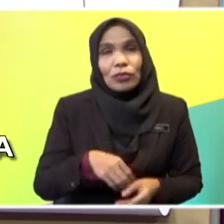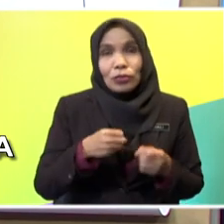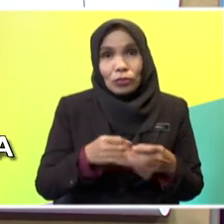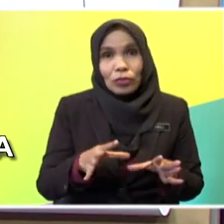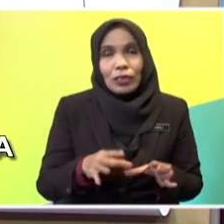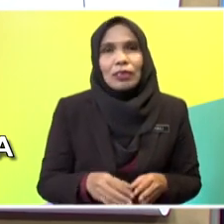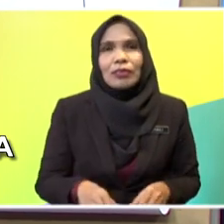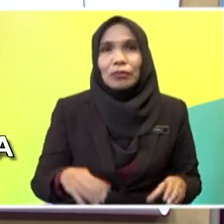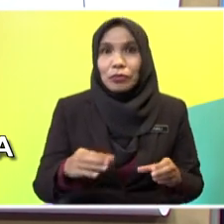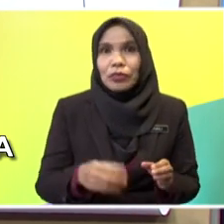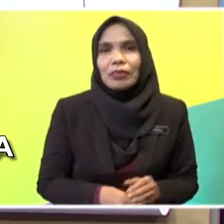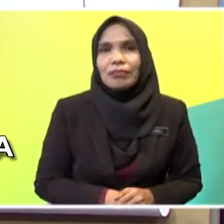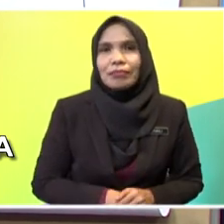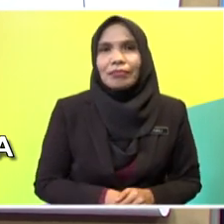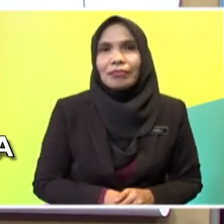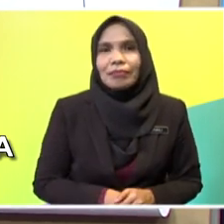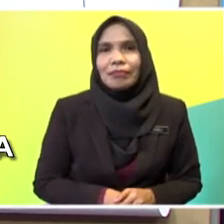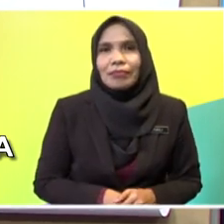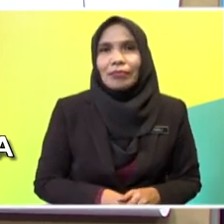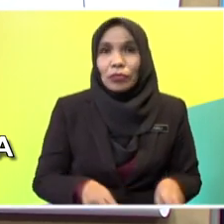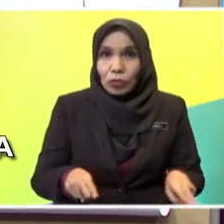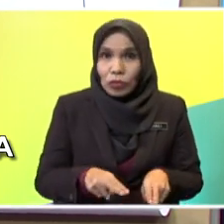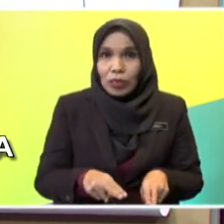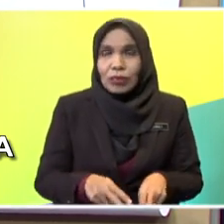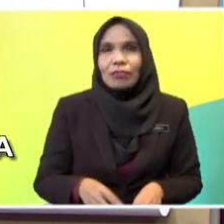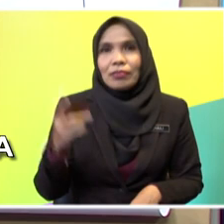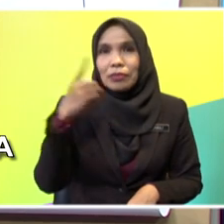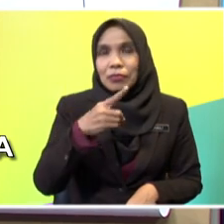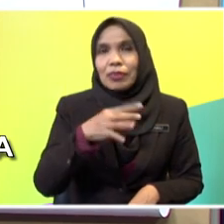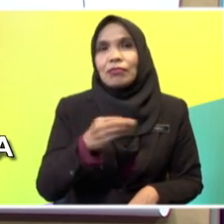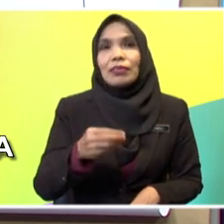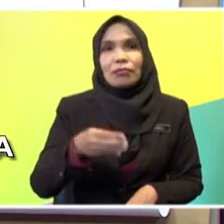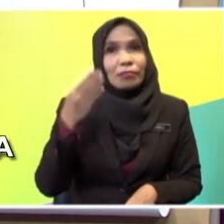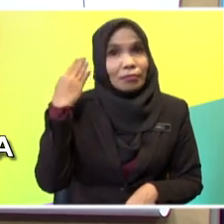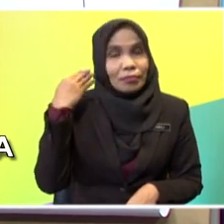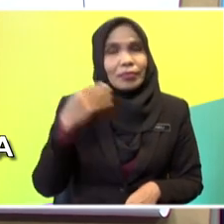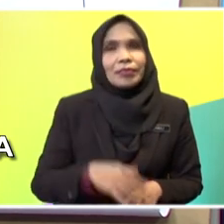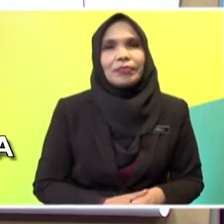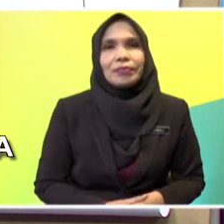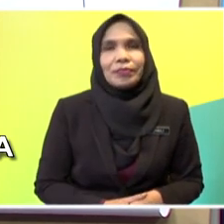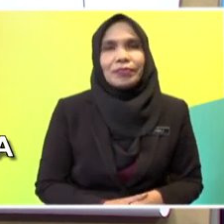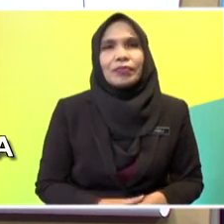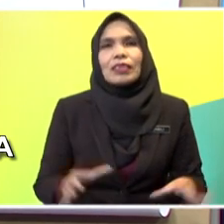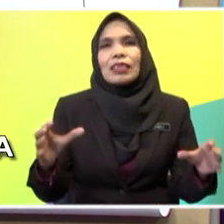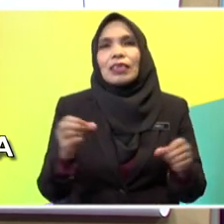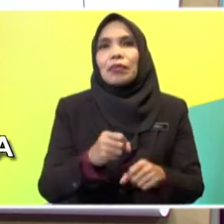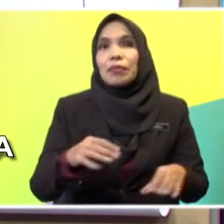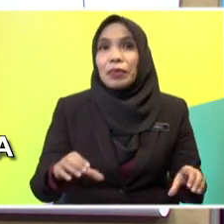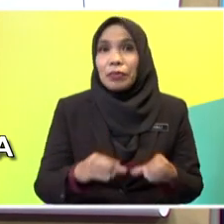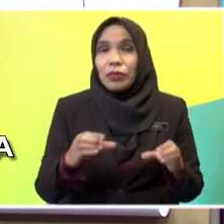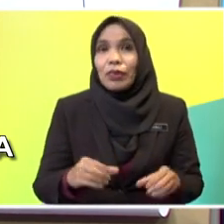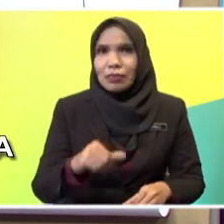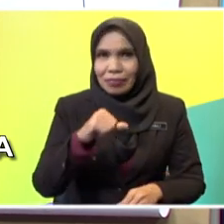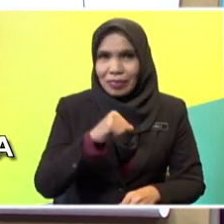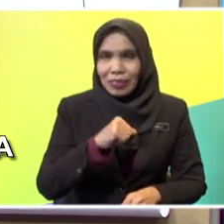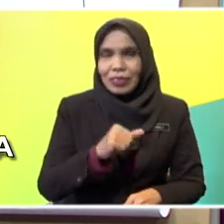cikgu berharap semua anak murid cikgu dapat membuat pola ni secara berdikari tanpa bantuan daripada